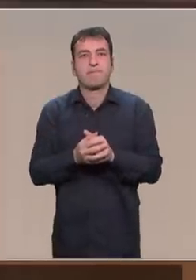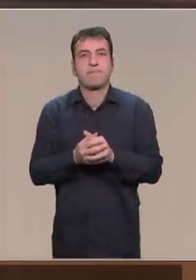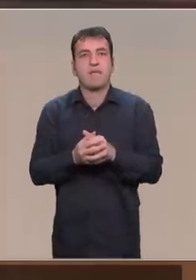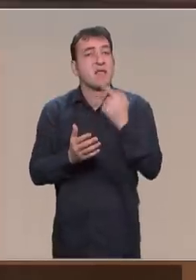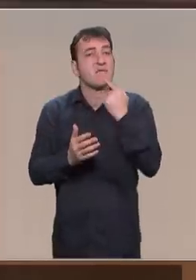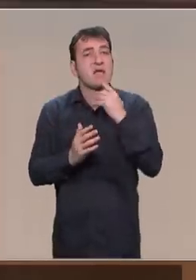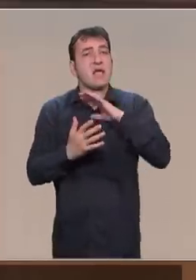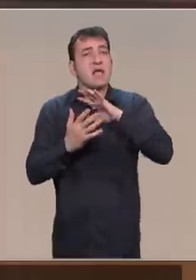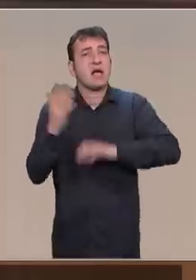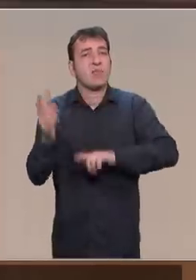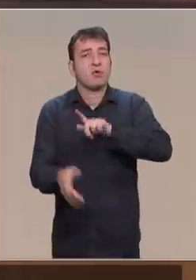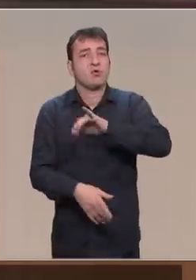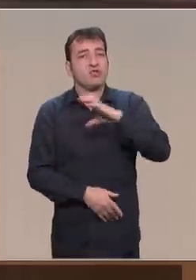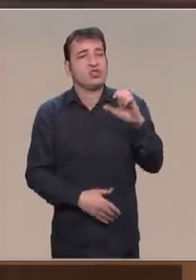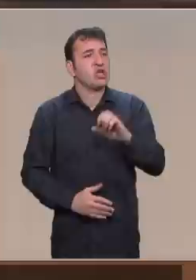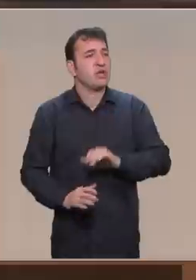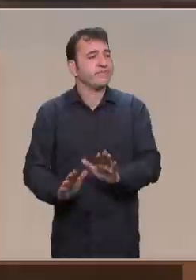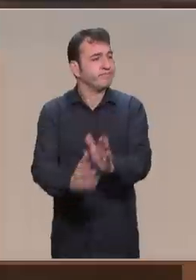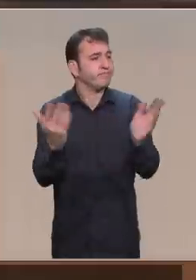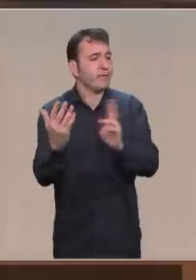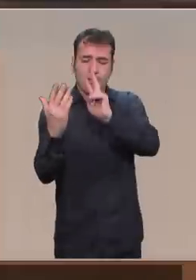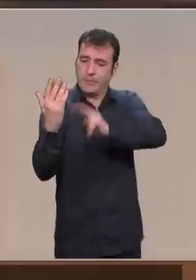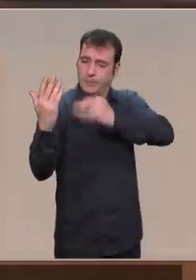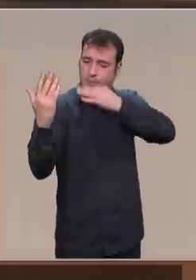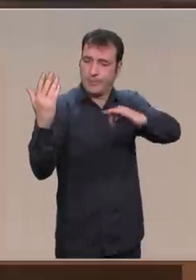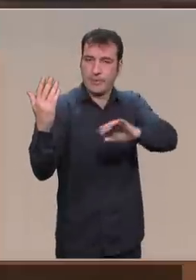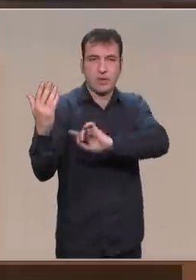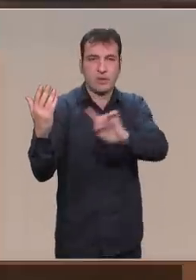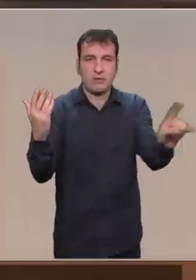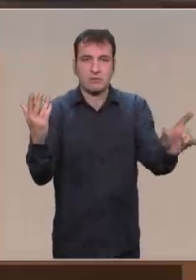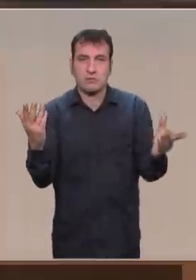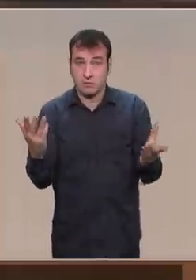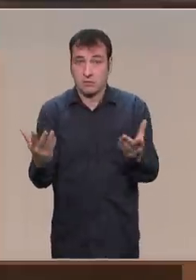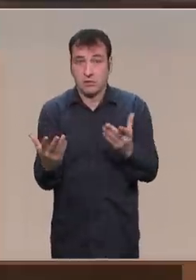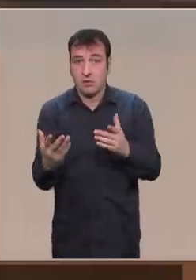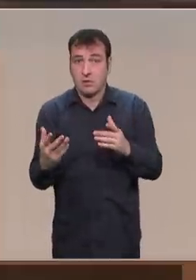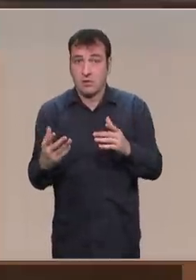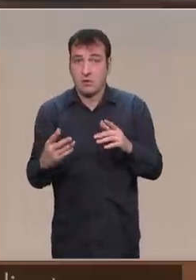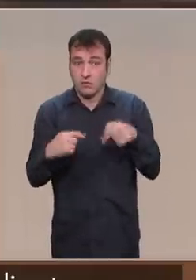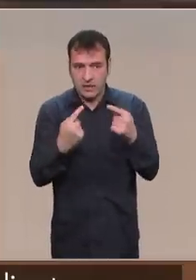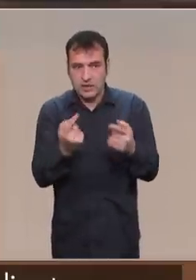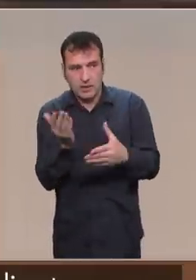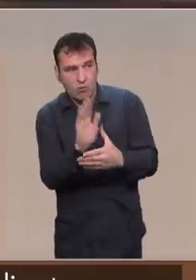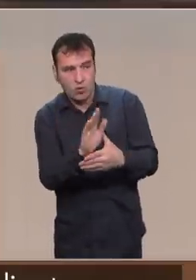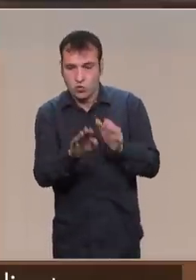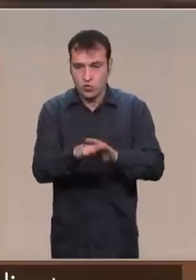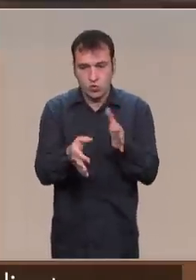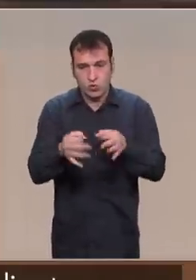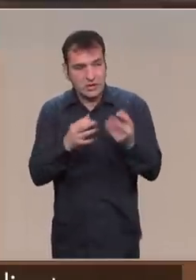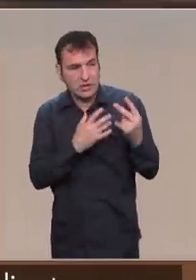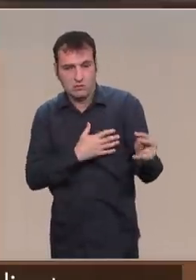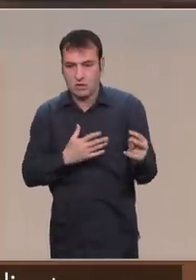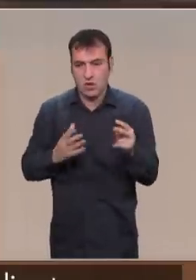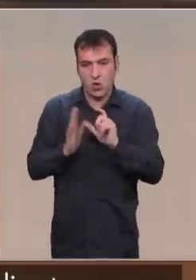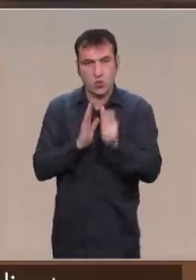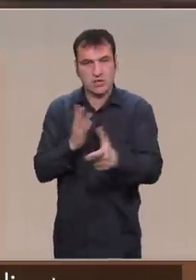du rapport du GIEC à haute voix, on a été démontré ce qu'étaient déjà les conséquences sur le territoire par rapport aux écarts en termes de